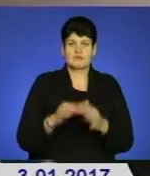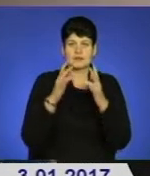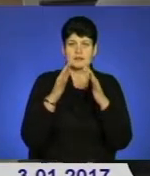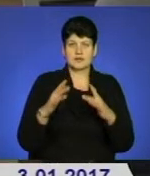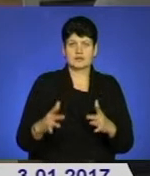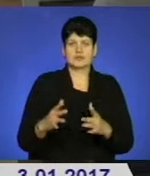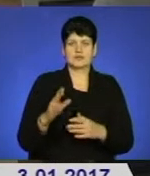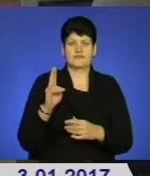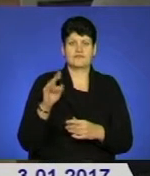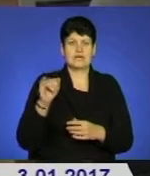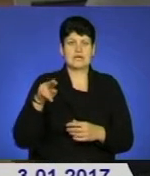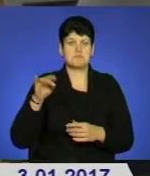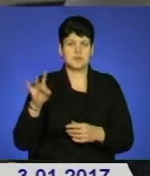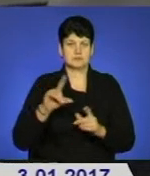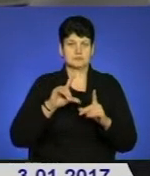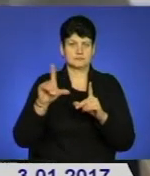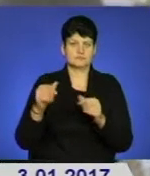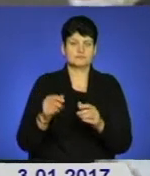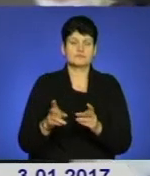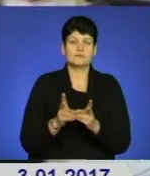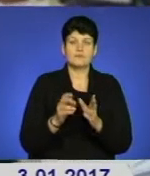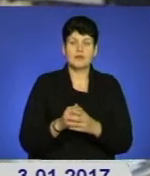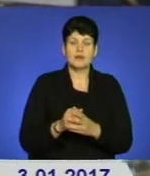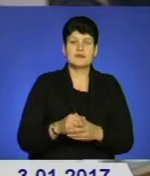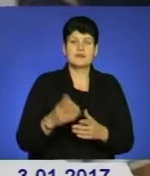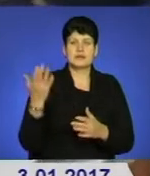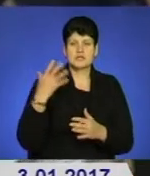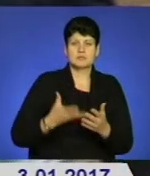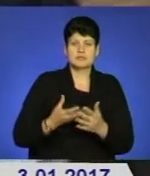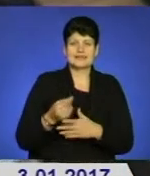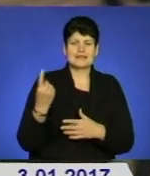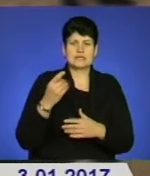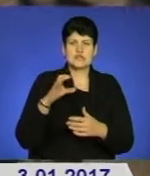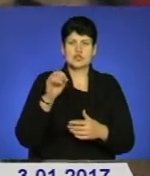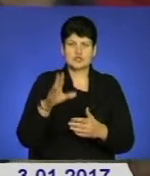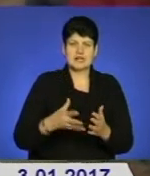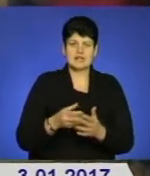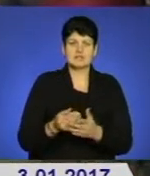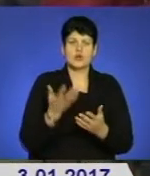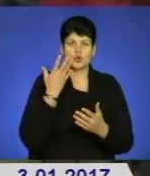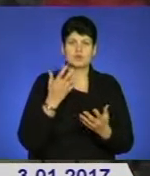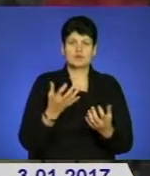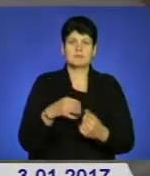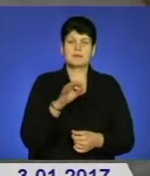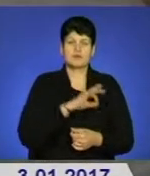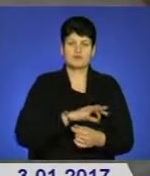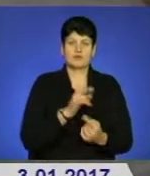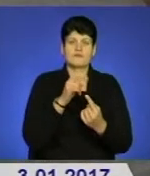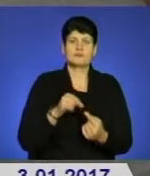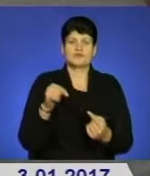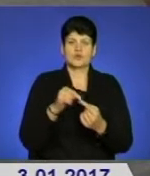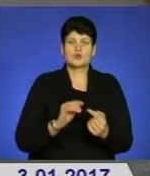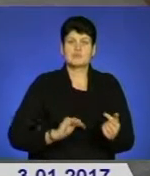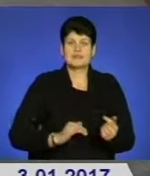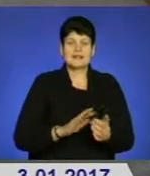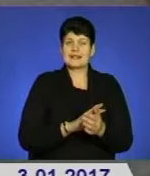до Кіпрі. Раніше підприємці сплачували єдиний соціальний внесок лише у випадку отримання прибутку. Відповідно, якщо